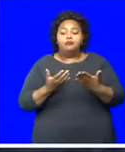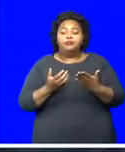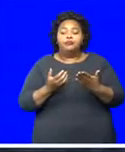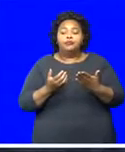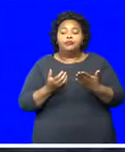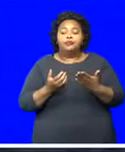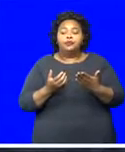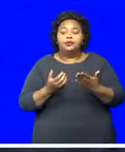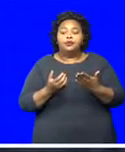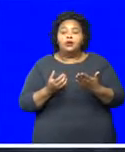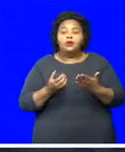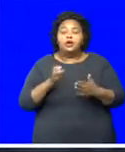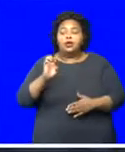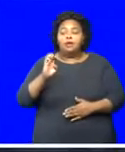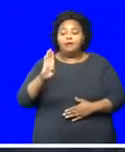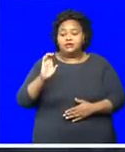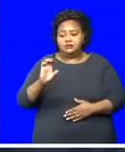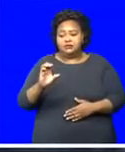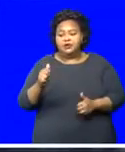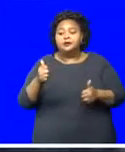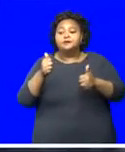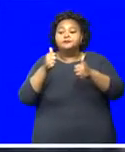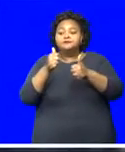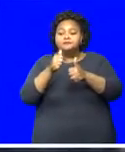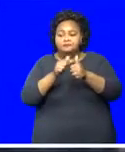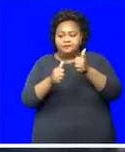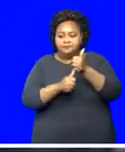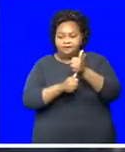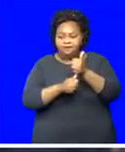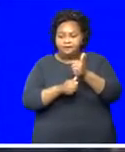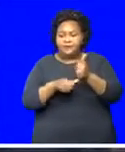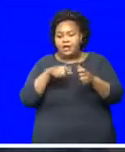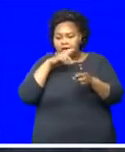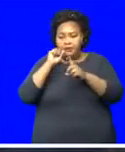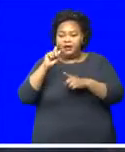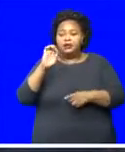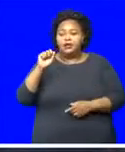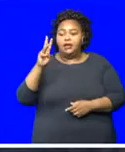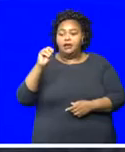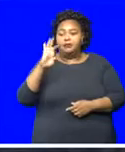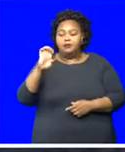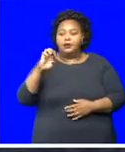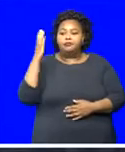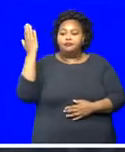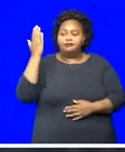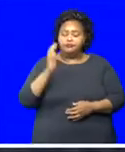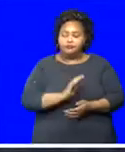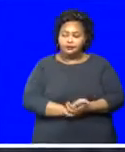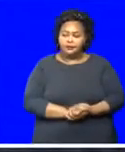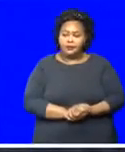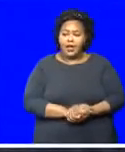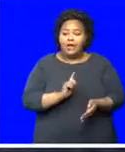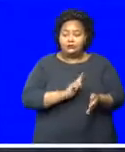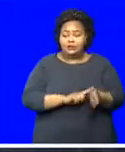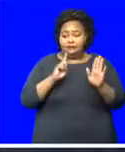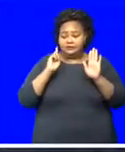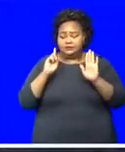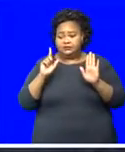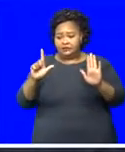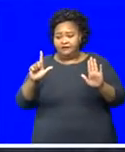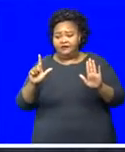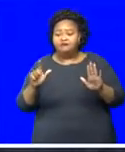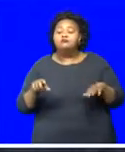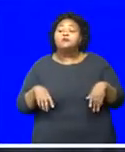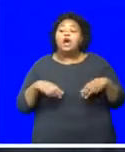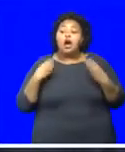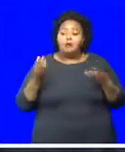ukuthi livule ngesikhathi 7 o'clock, ithimbe seyivele ikhona, bantu sebacala bangena. Njengoba